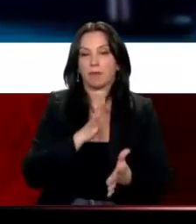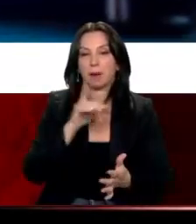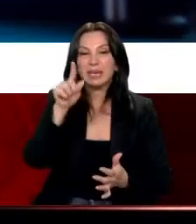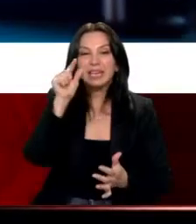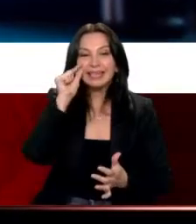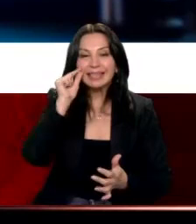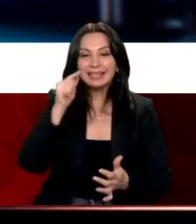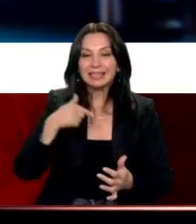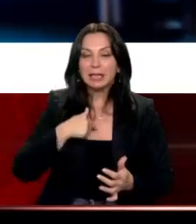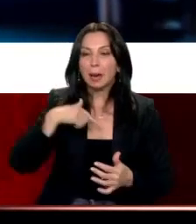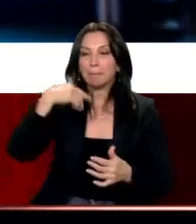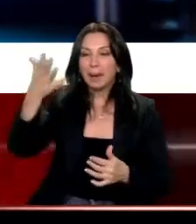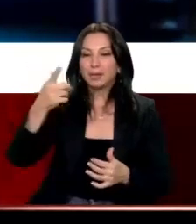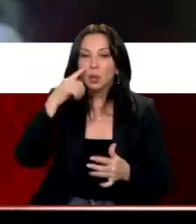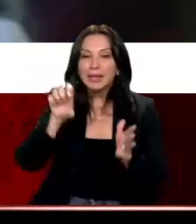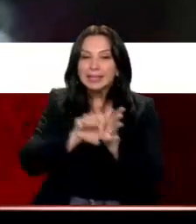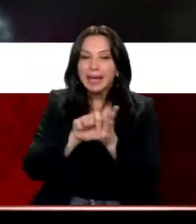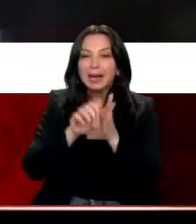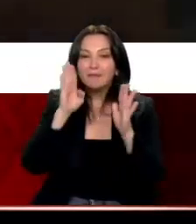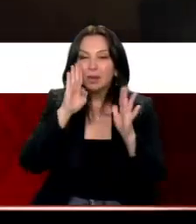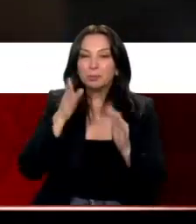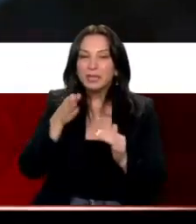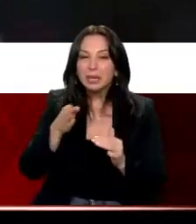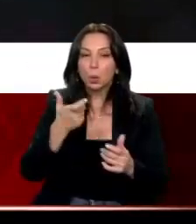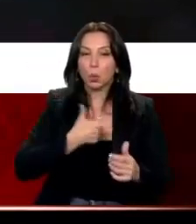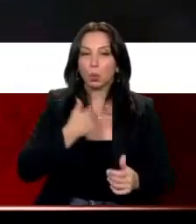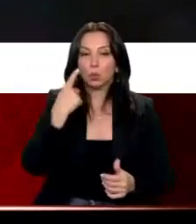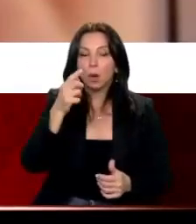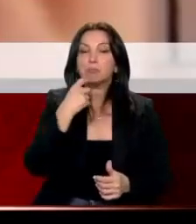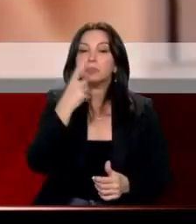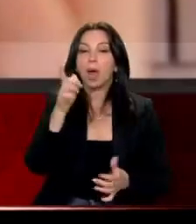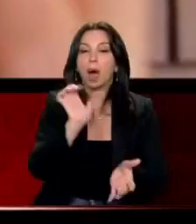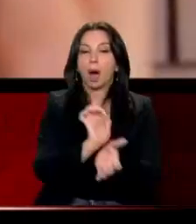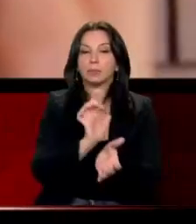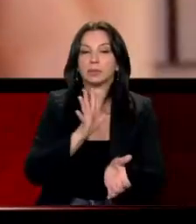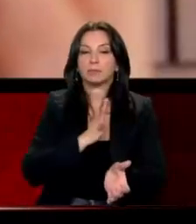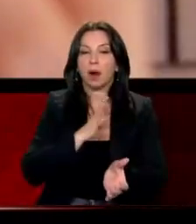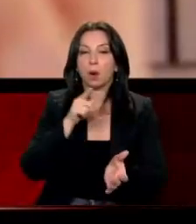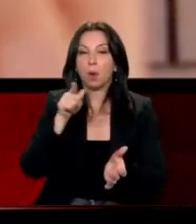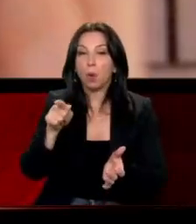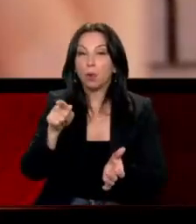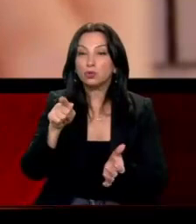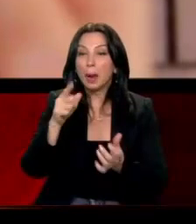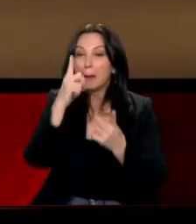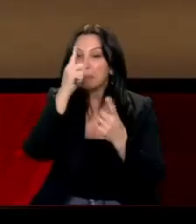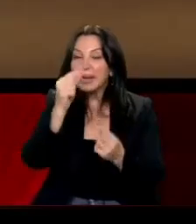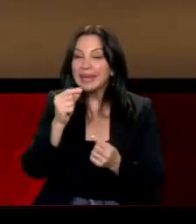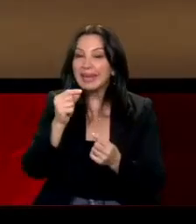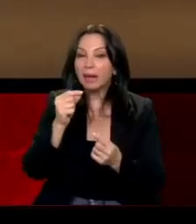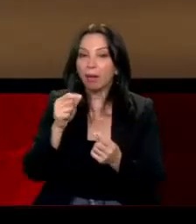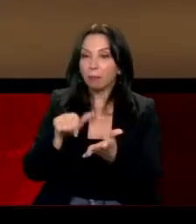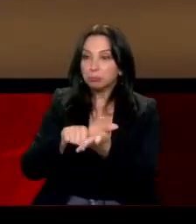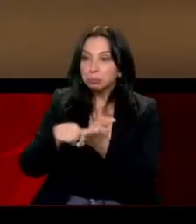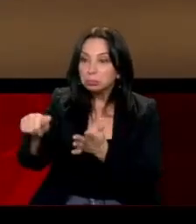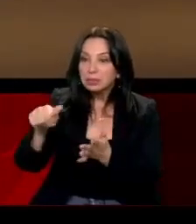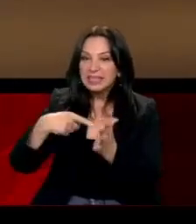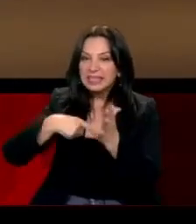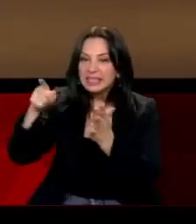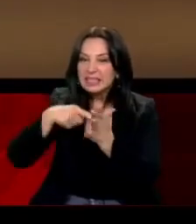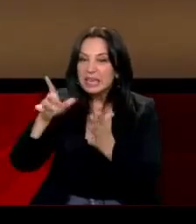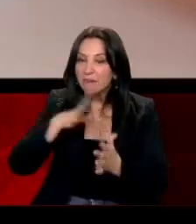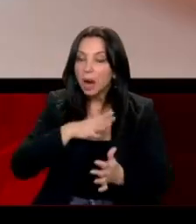hesabına girerseniz hukuka aykırı olarak 1 yıla kadar hapis cezası vardır. Oradaki verileri tamamen yok ederseniz bu 2 yıla kadar